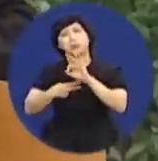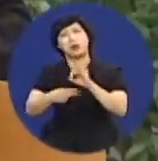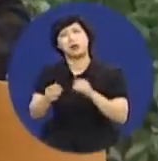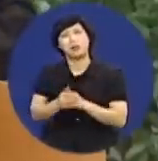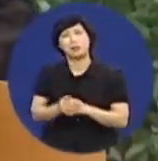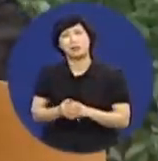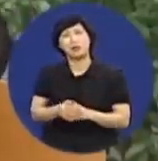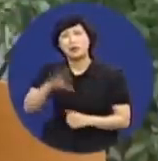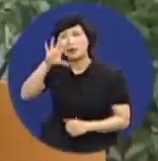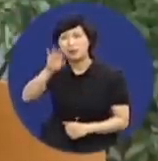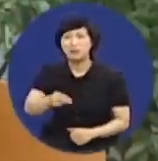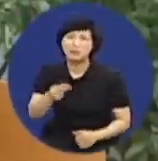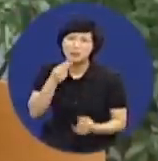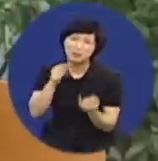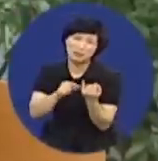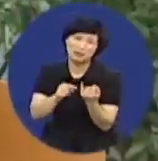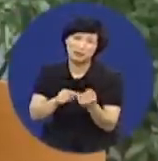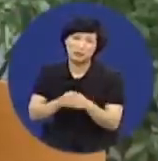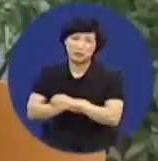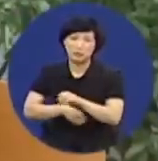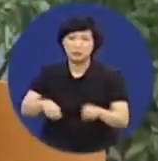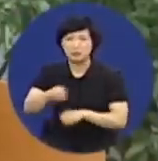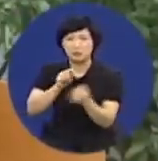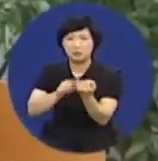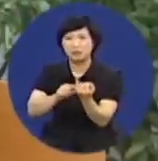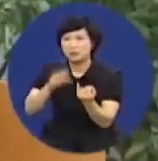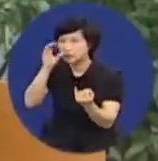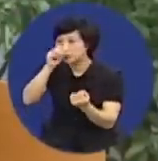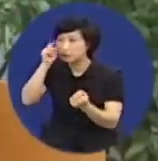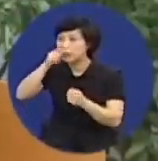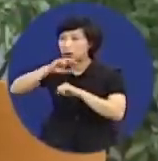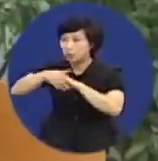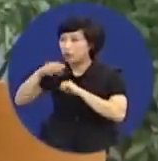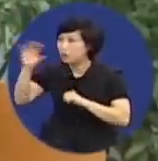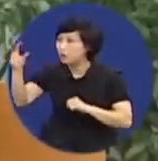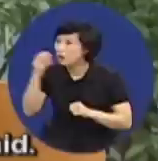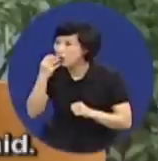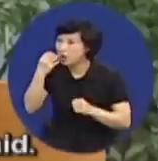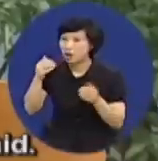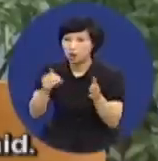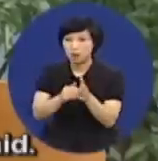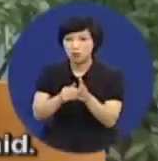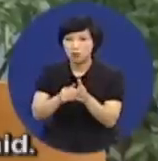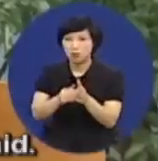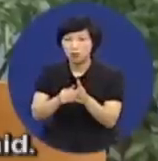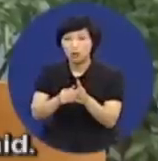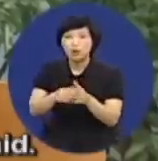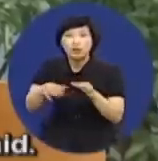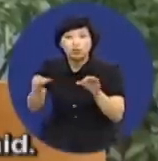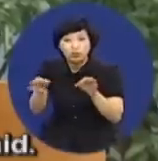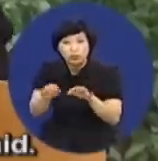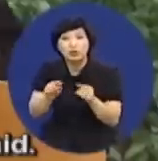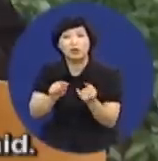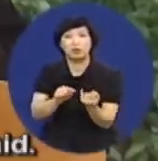ありえない挑戦をして善悪の知識の木の実を食べました。その瞬